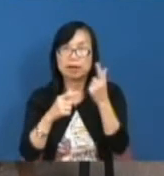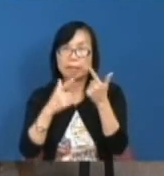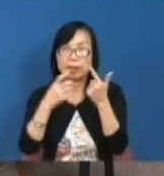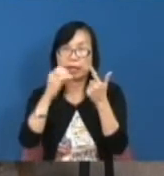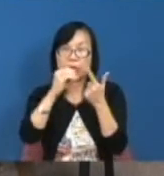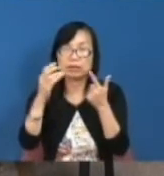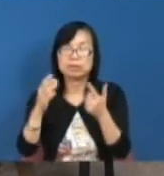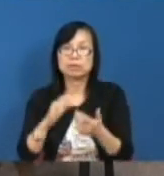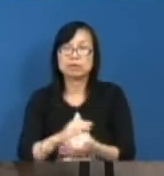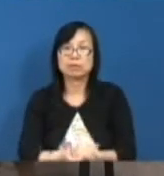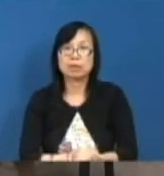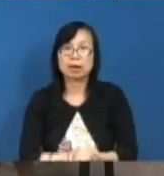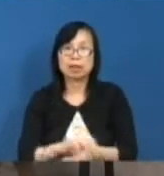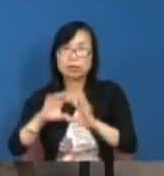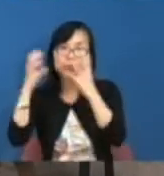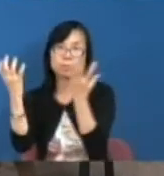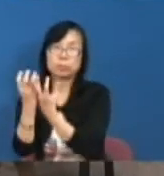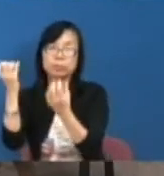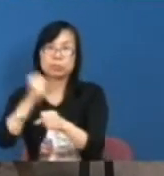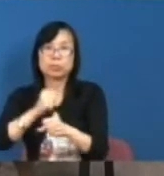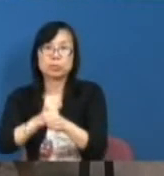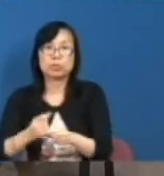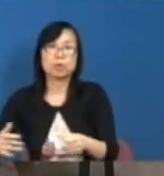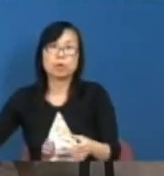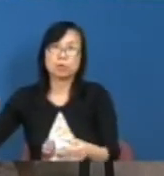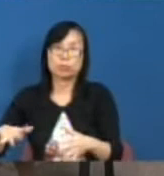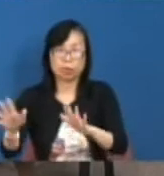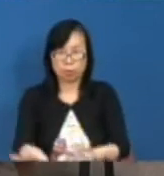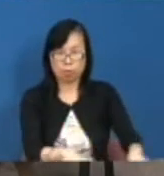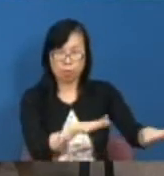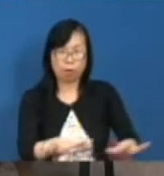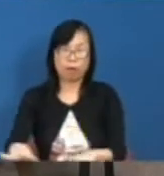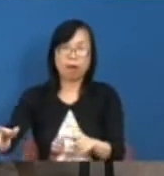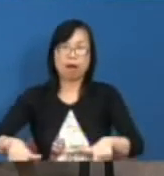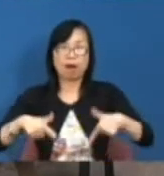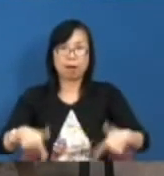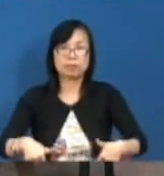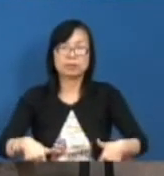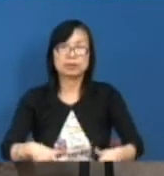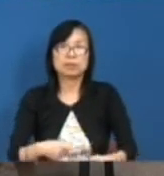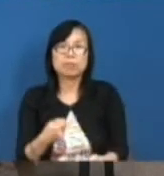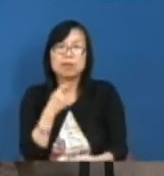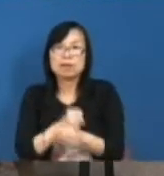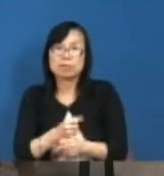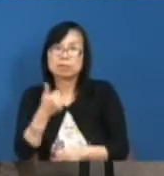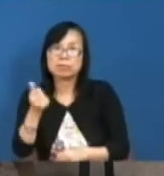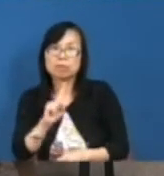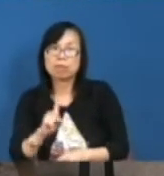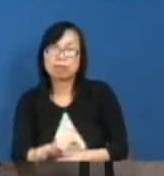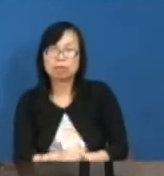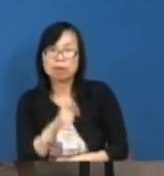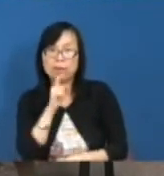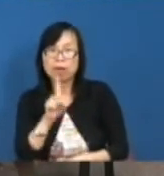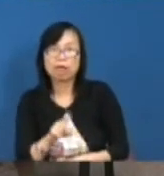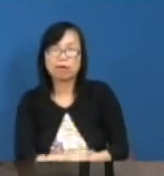士，應該八六年左右，在團那裡做事，去到河南有什麼政績？叫他人家這個賣血，叫